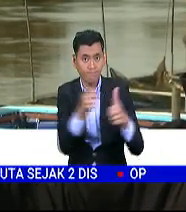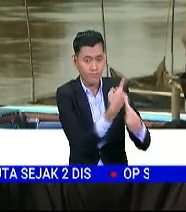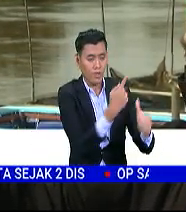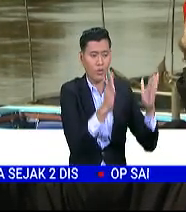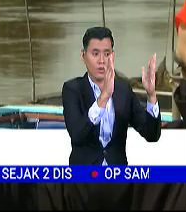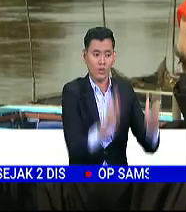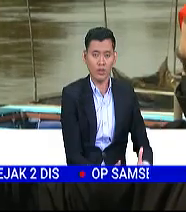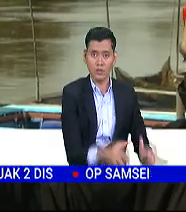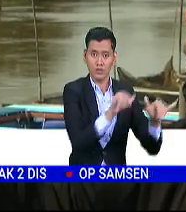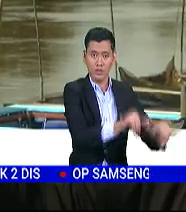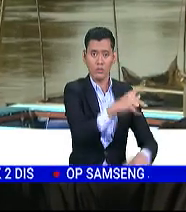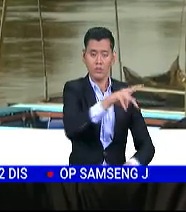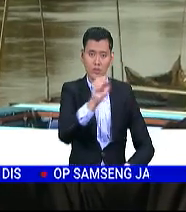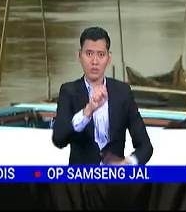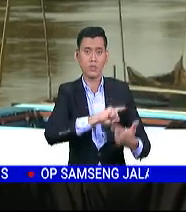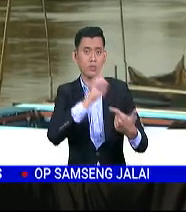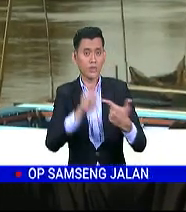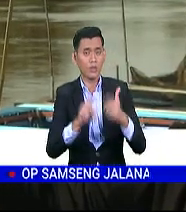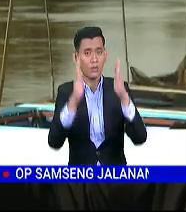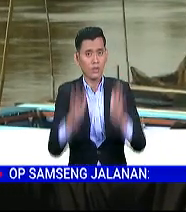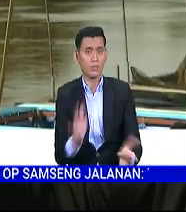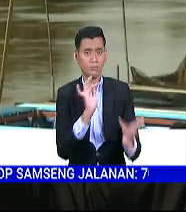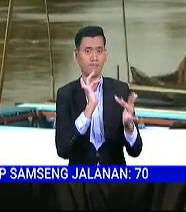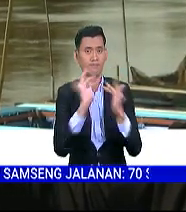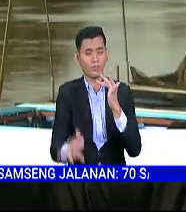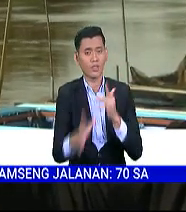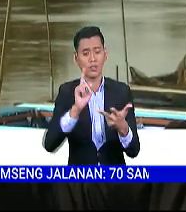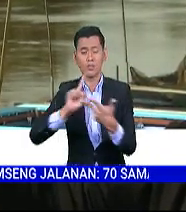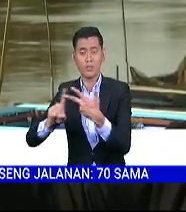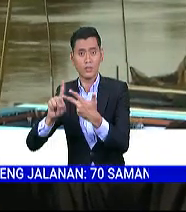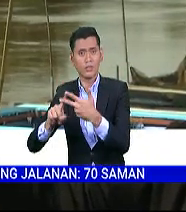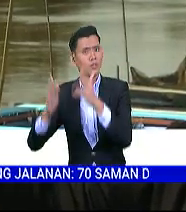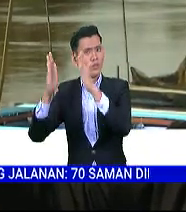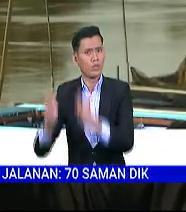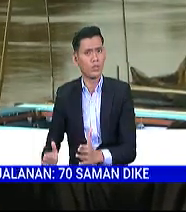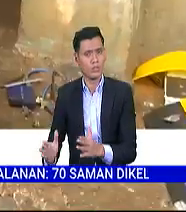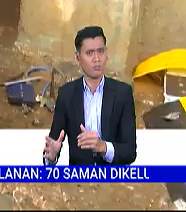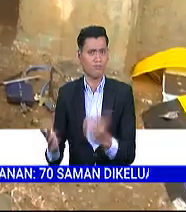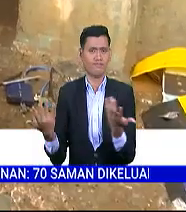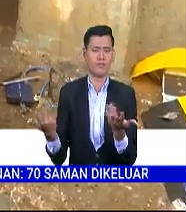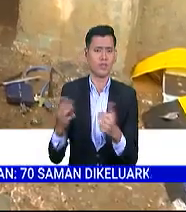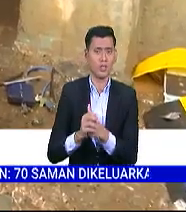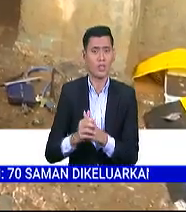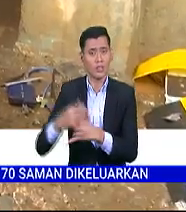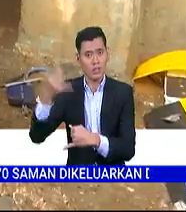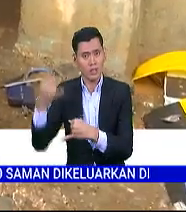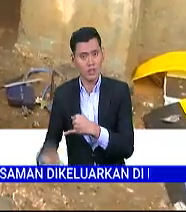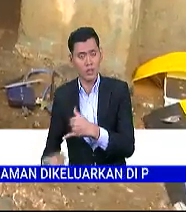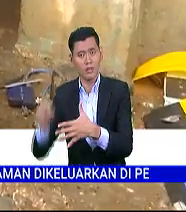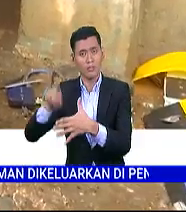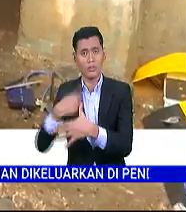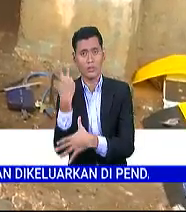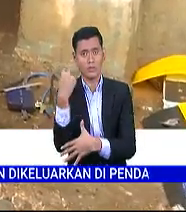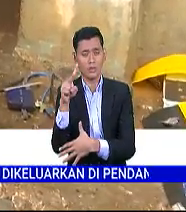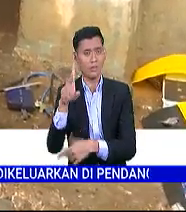menduduki PPS. Kedua, yang terputus hubungan. Dan yang ketiga ialah mereka yang tidak terputus hubungan tetapi pada akhir Disember dan